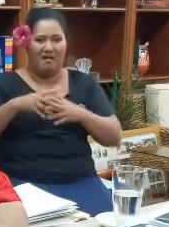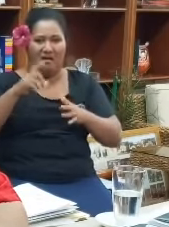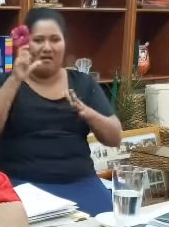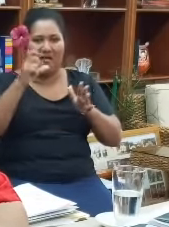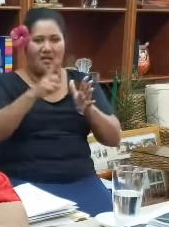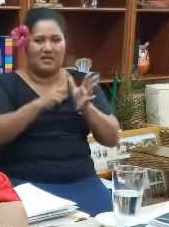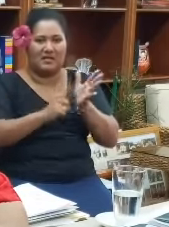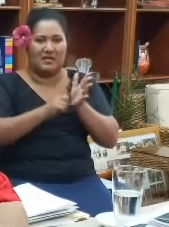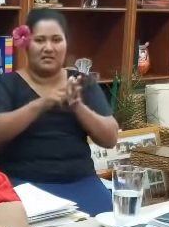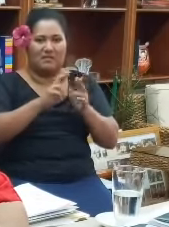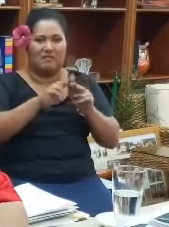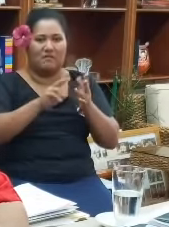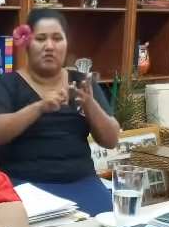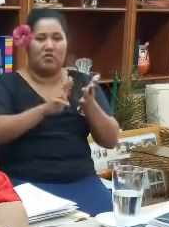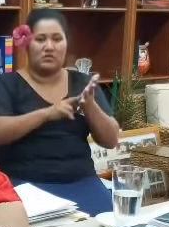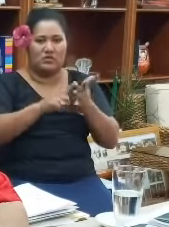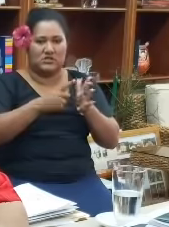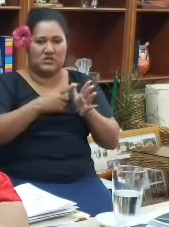ona olu lu ma fu tele